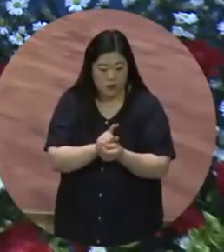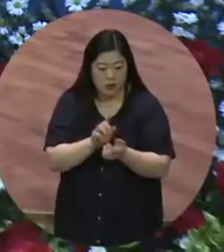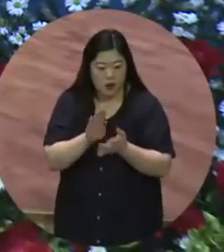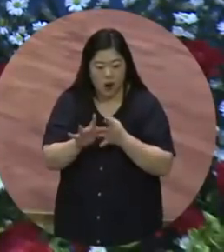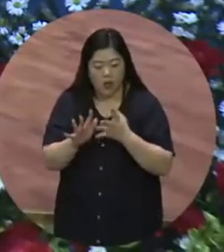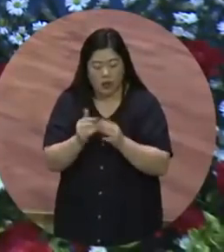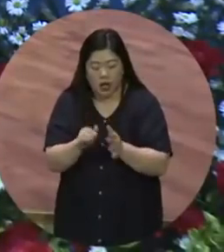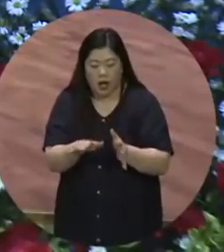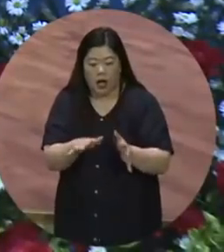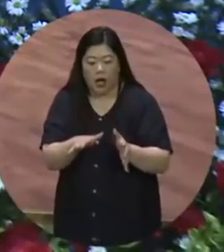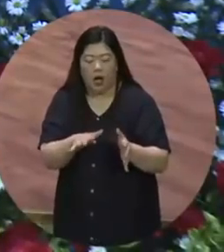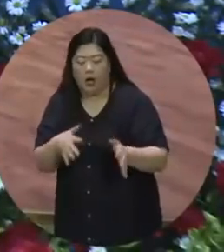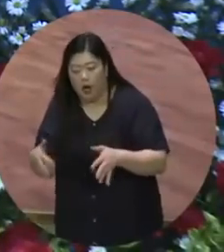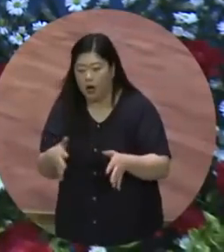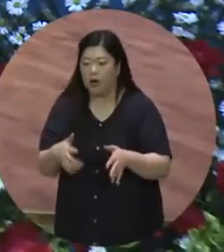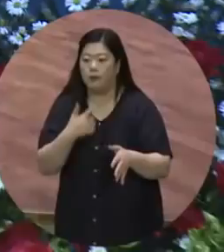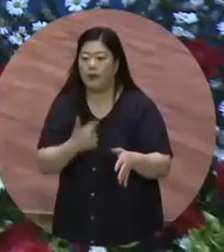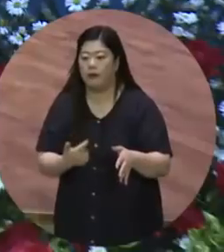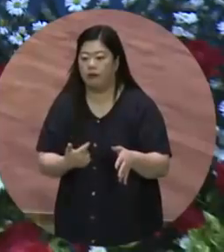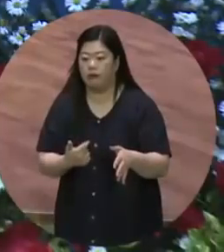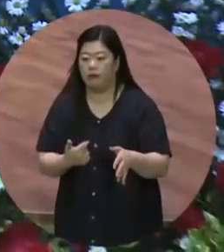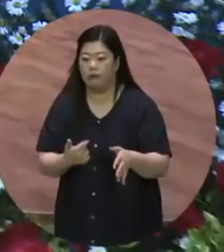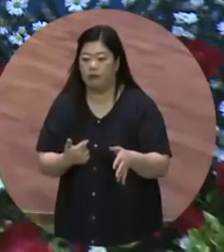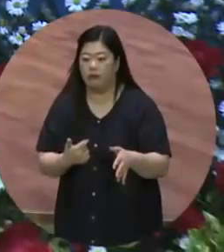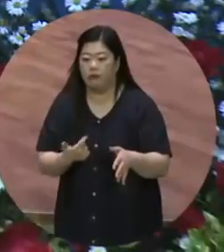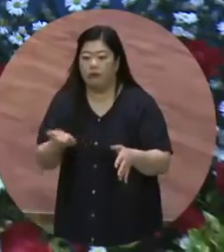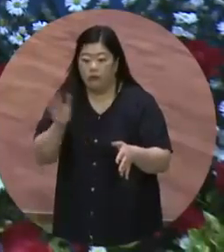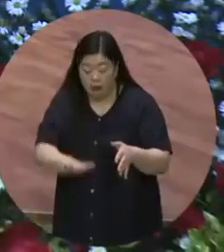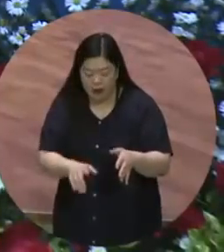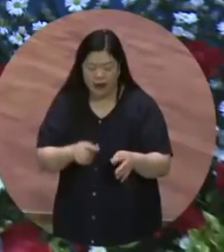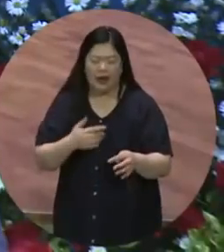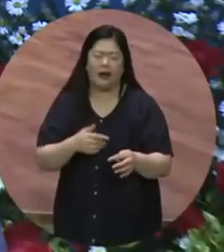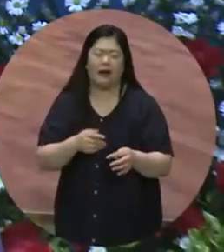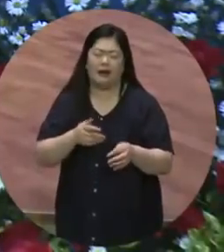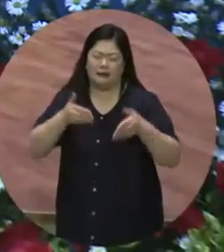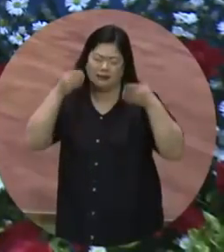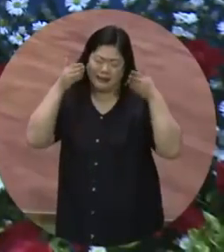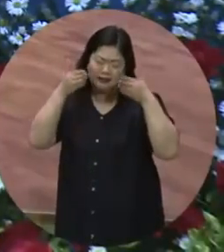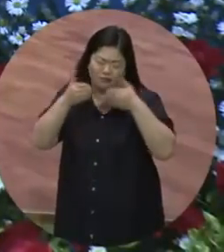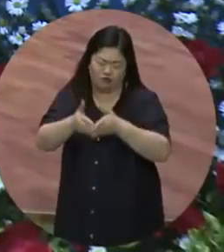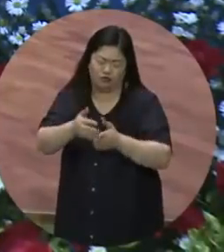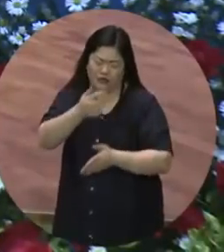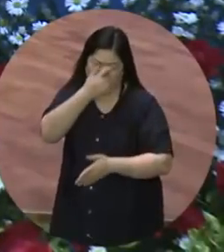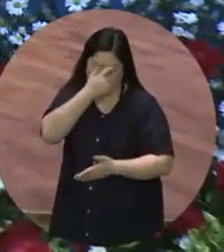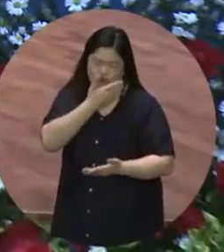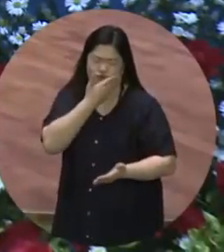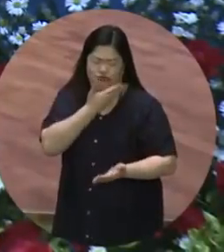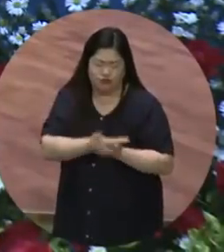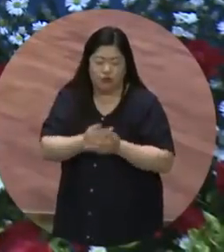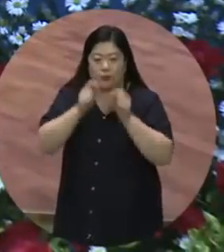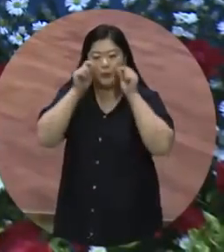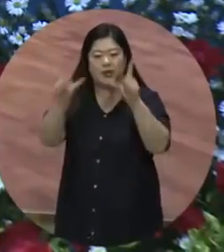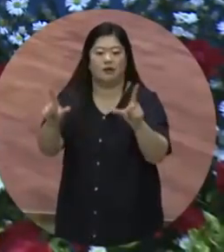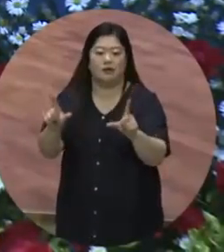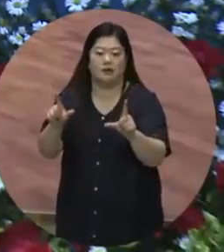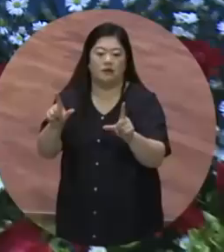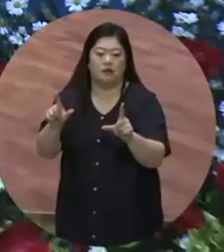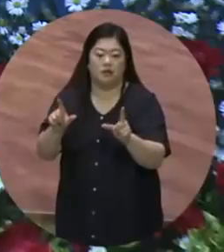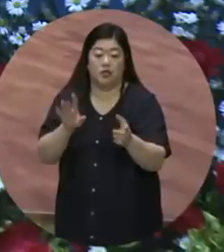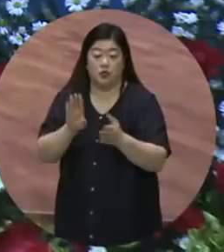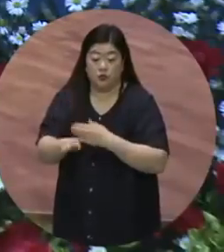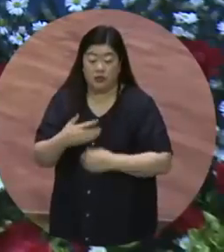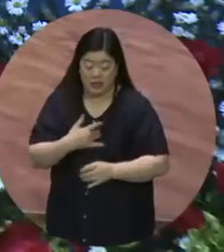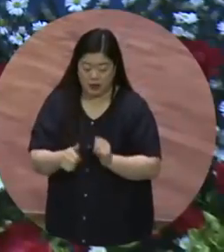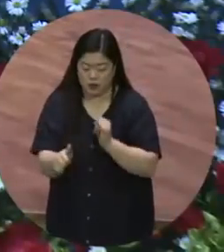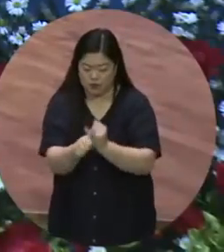그런데 60이 되고 아이가 없어요. 그때 봐 본격적으로 기도를 특별 기도했단 말이에요. 그래가지고 응답받고 기도하라고 오늘